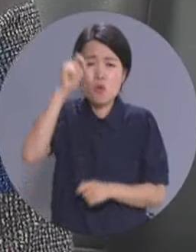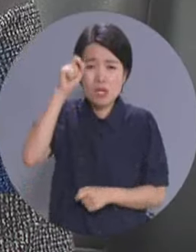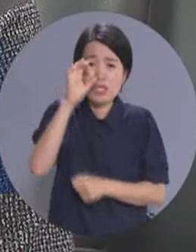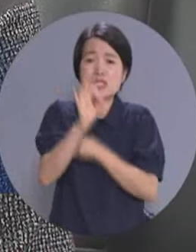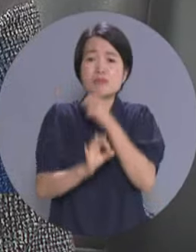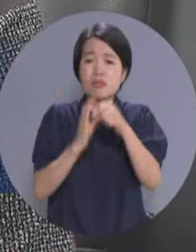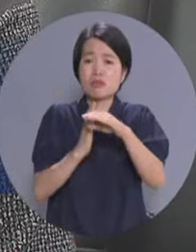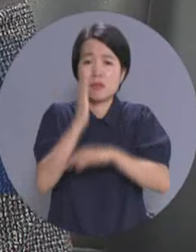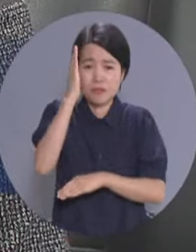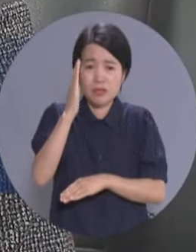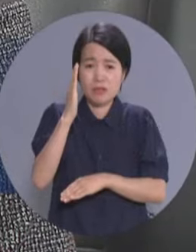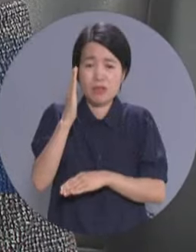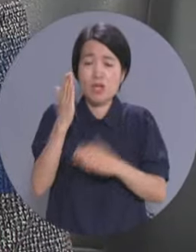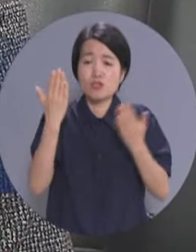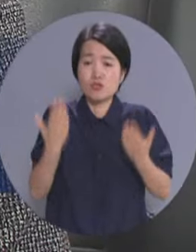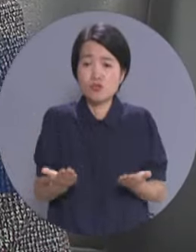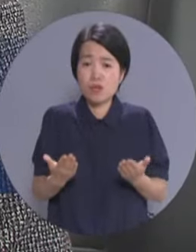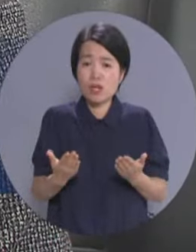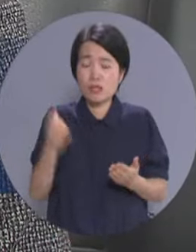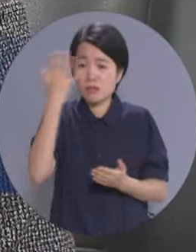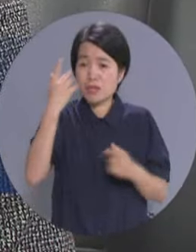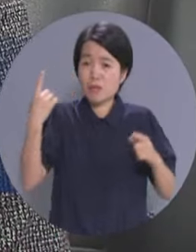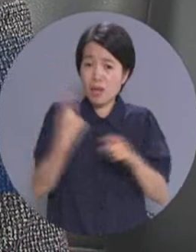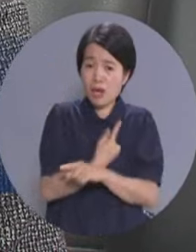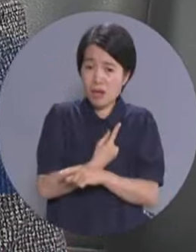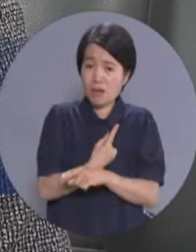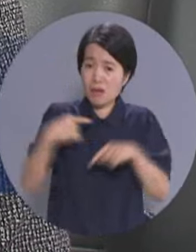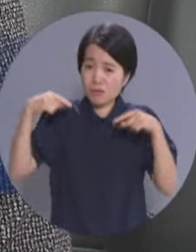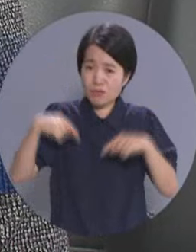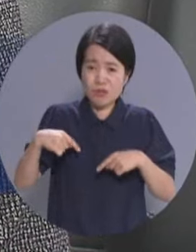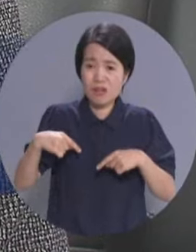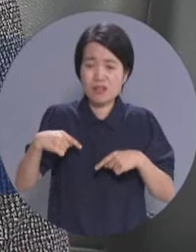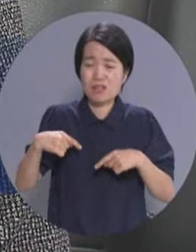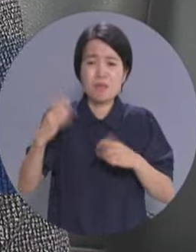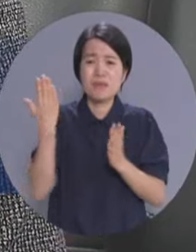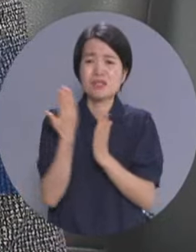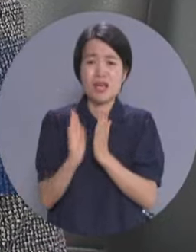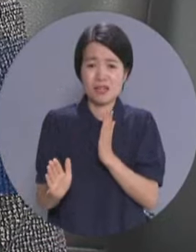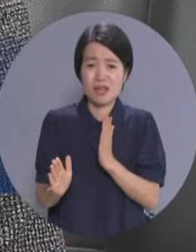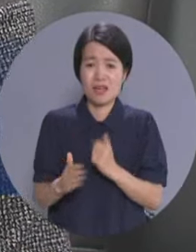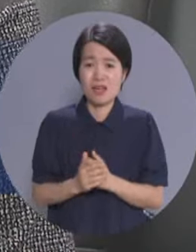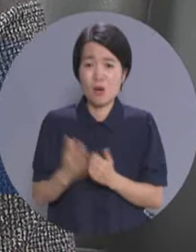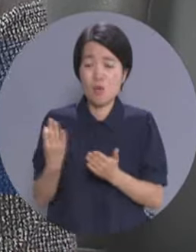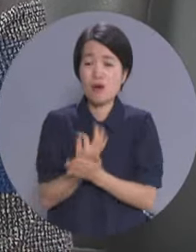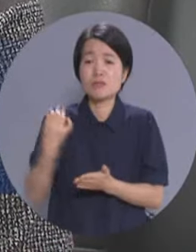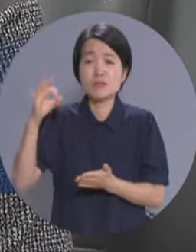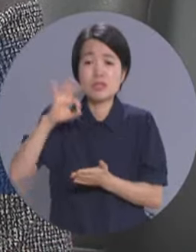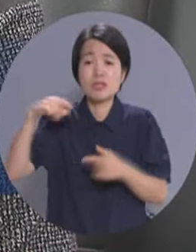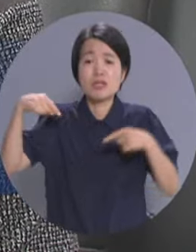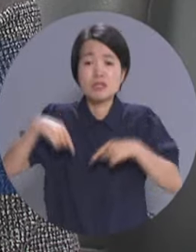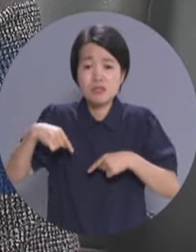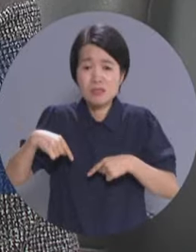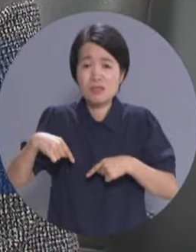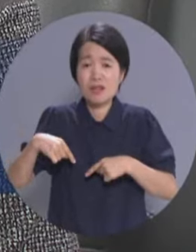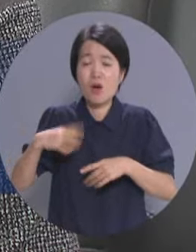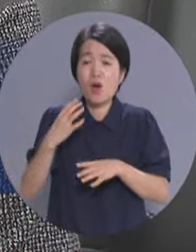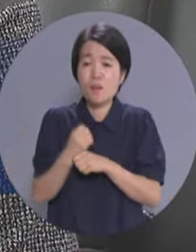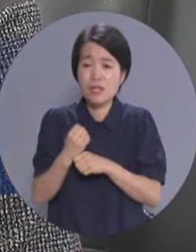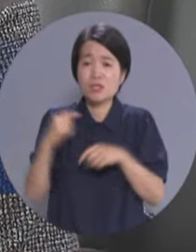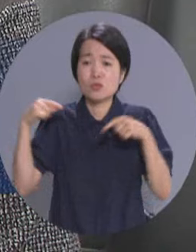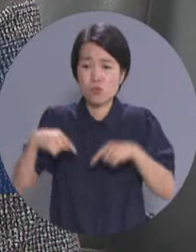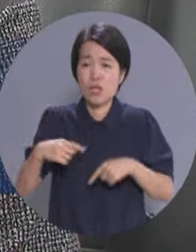동안 넘게 자리 잡아왔던 그 휴게 시간에 대한 얘기는 아예 하지 않아야죠. 성실하게 임금을 올해 어떻게 인상을